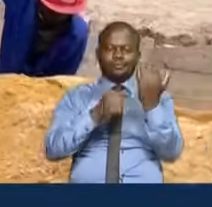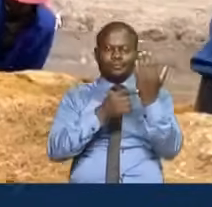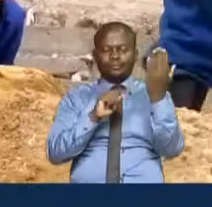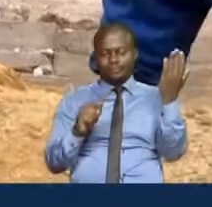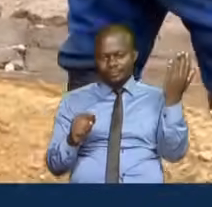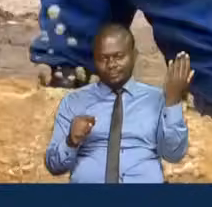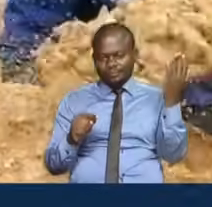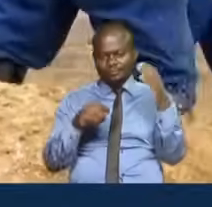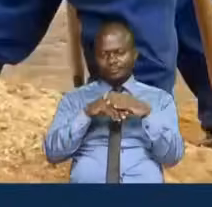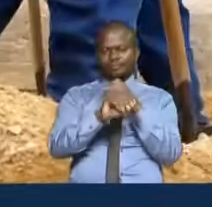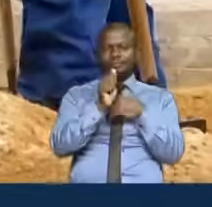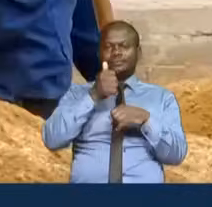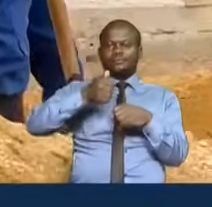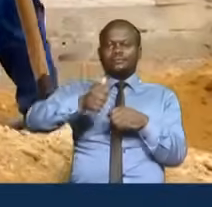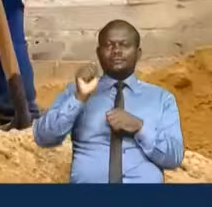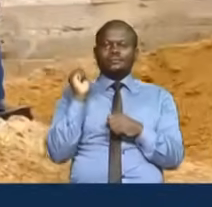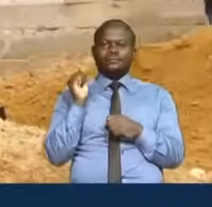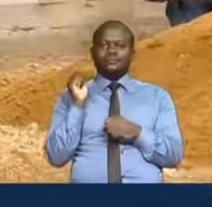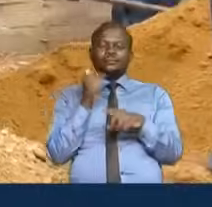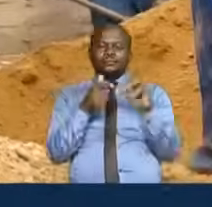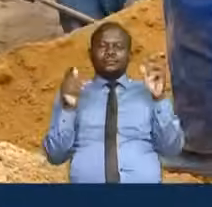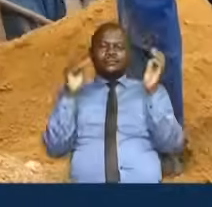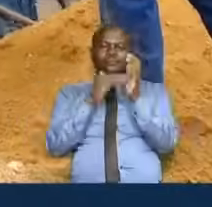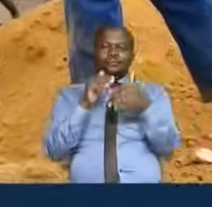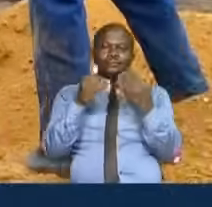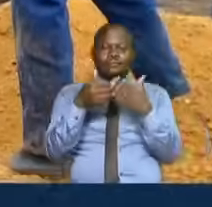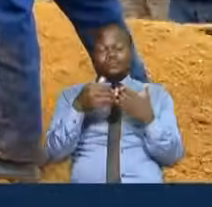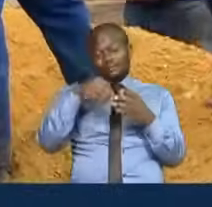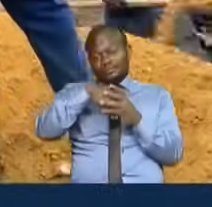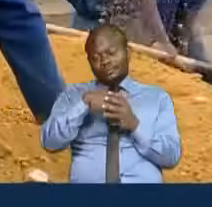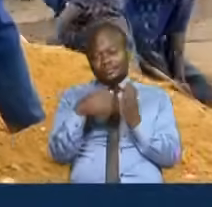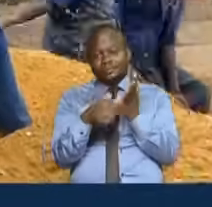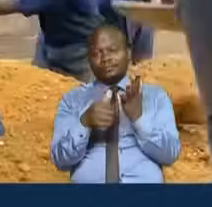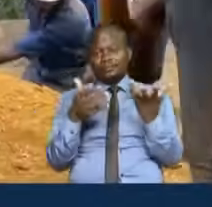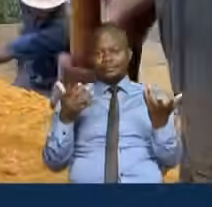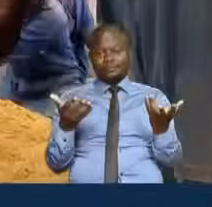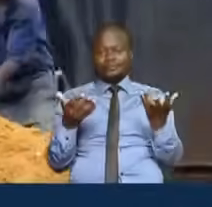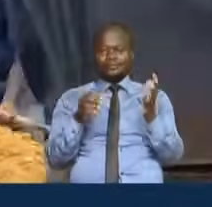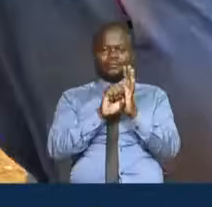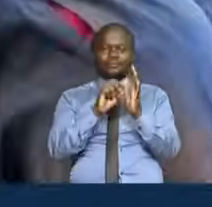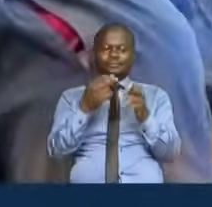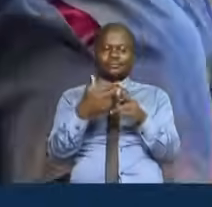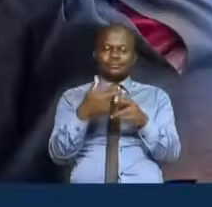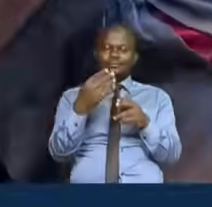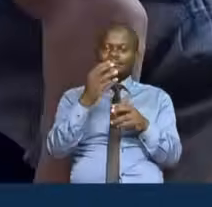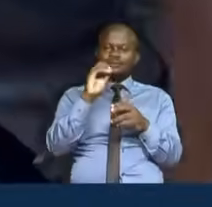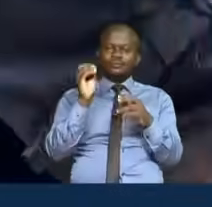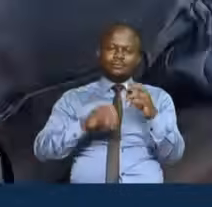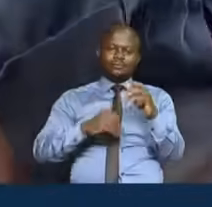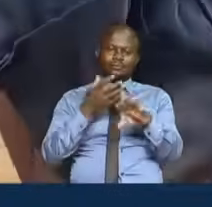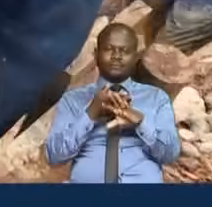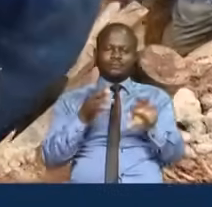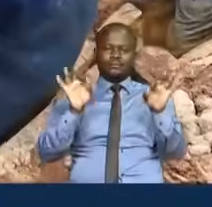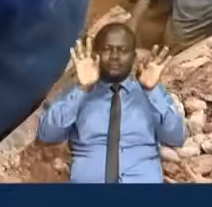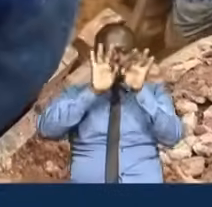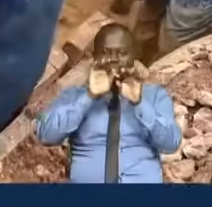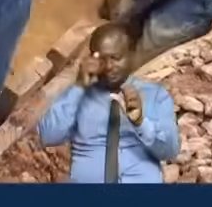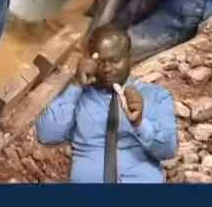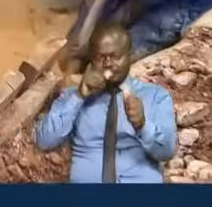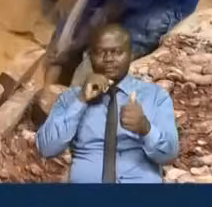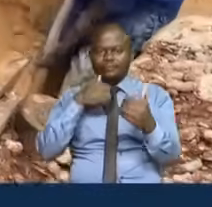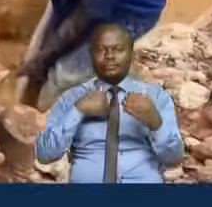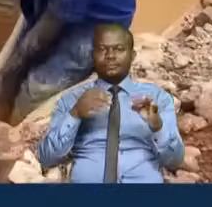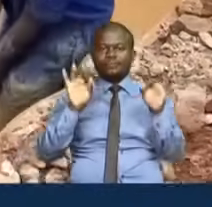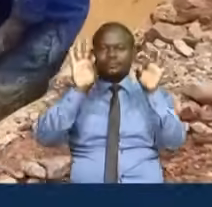by'ikoranabuhanga mu mirimo yabo gusa haracyari icyuho urugero ni nk'aho 40% by'amabuye y'agaciro agendera mu bidafite